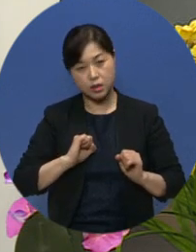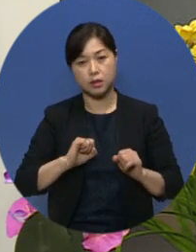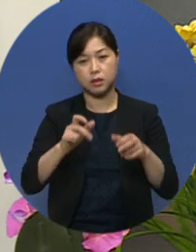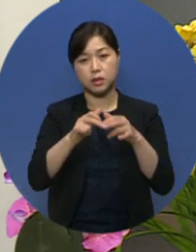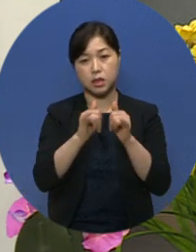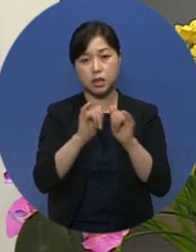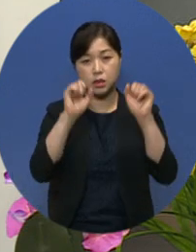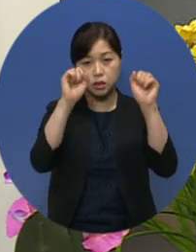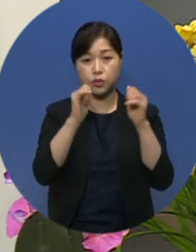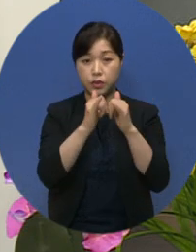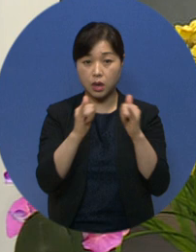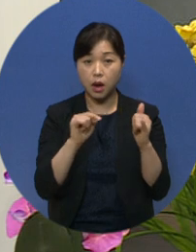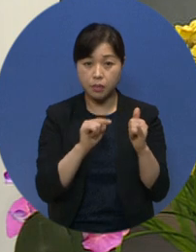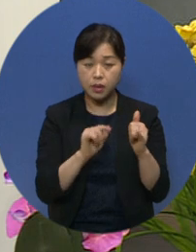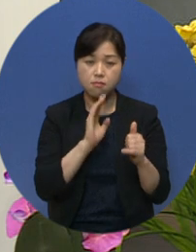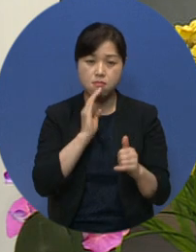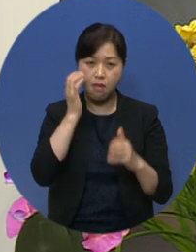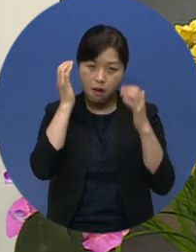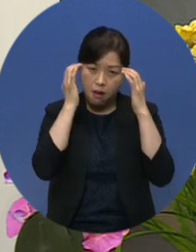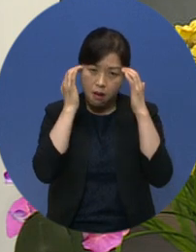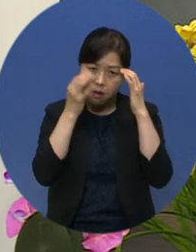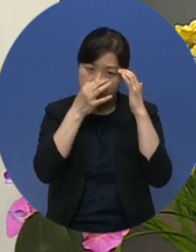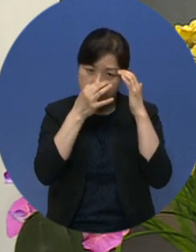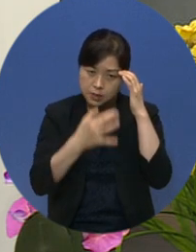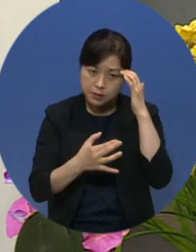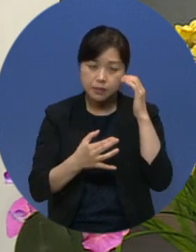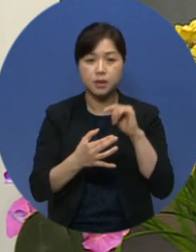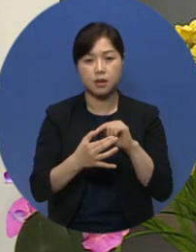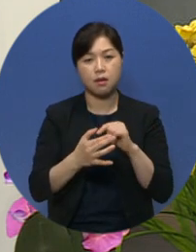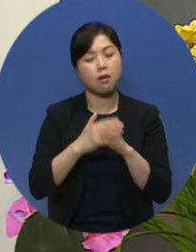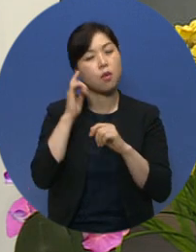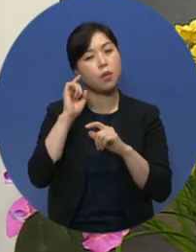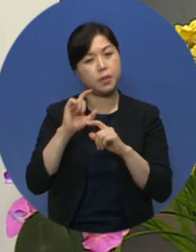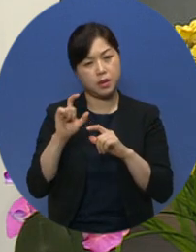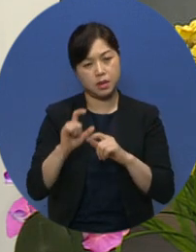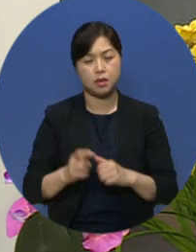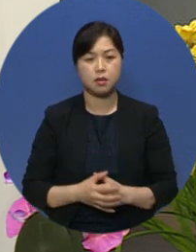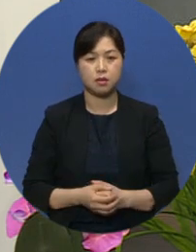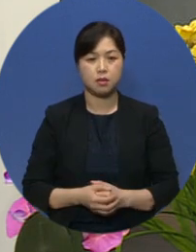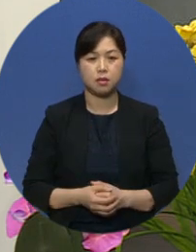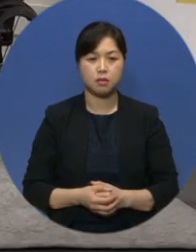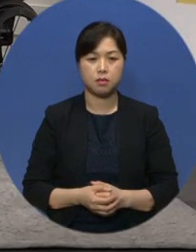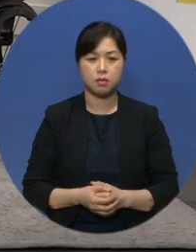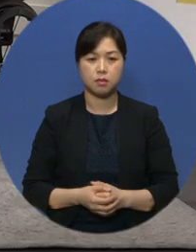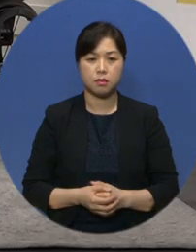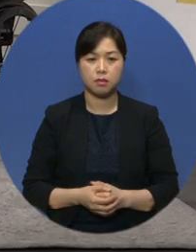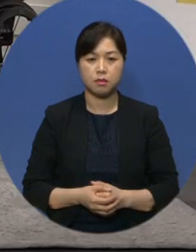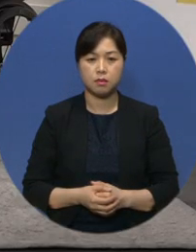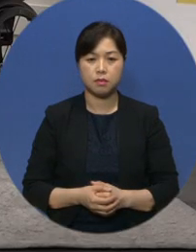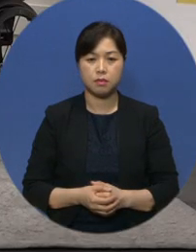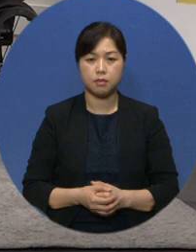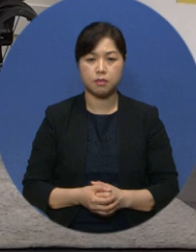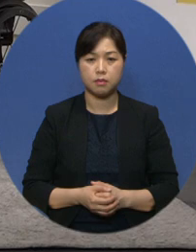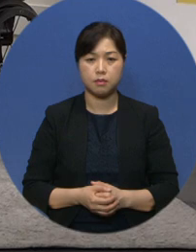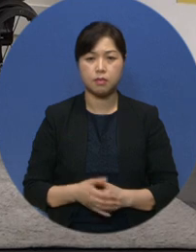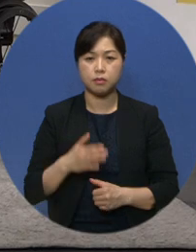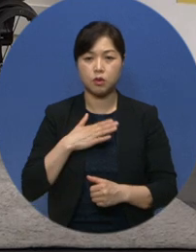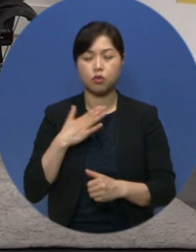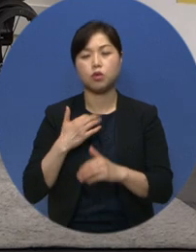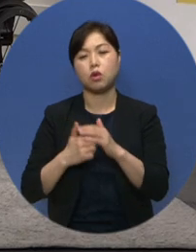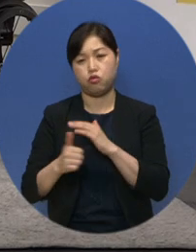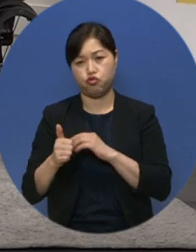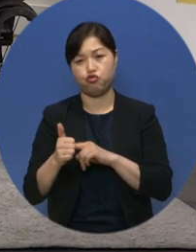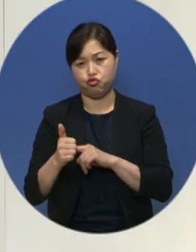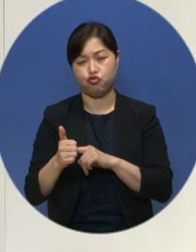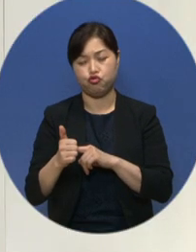인들이 너무 고통이 심할 것 같아요 네 고민도 많고 요 두개 저도 선수 출신이지만 은